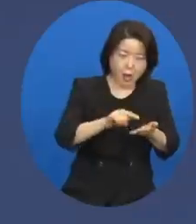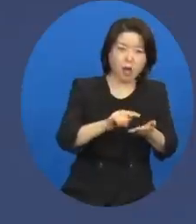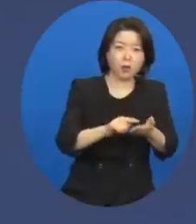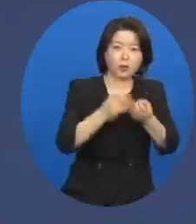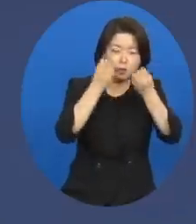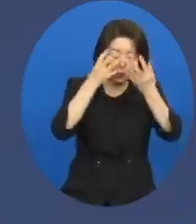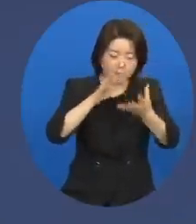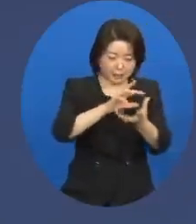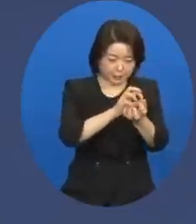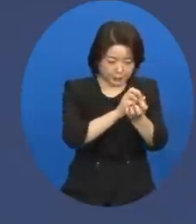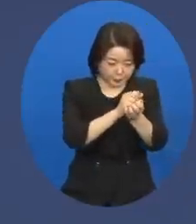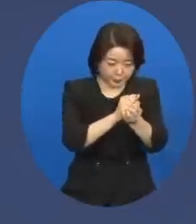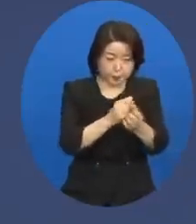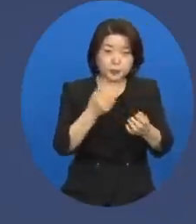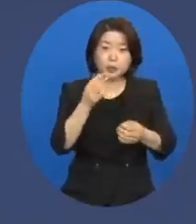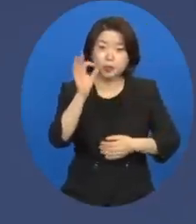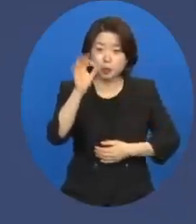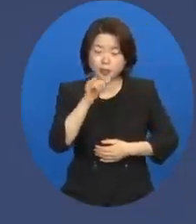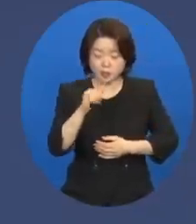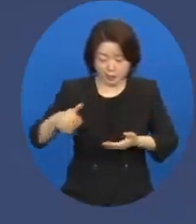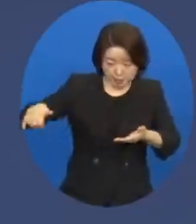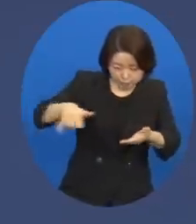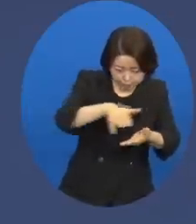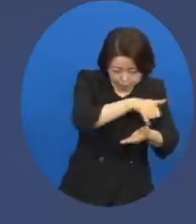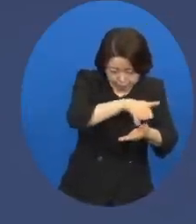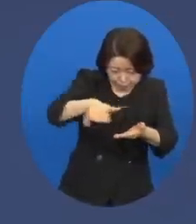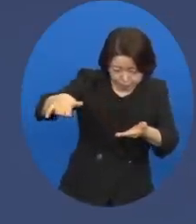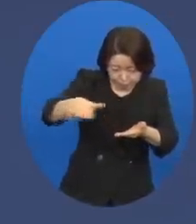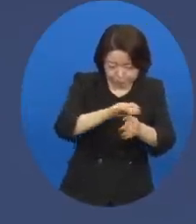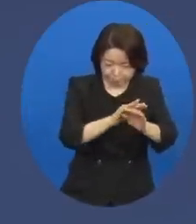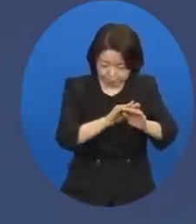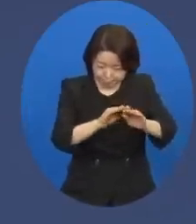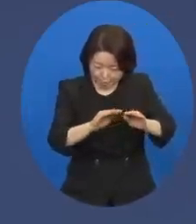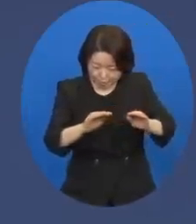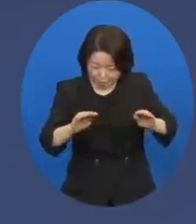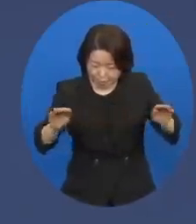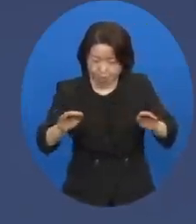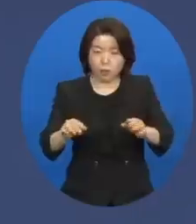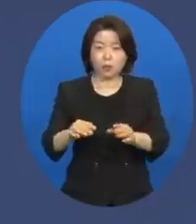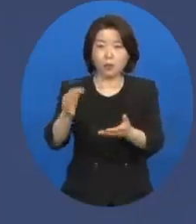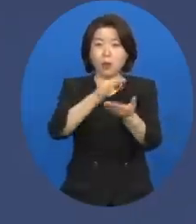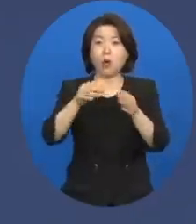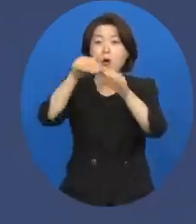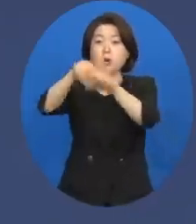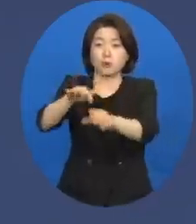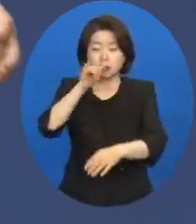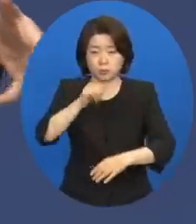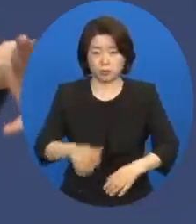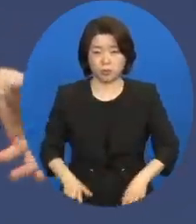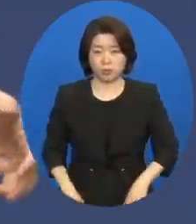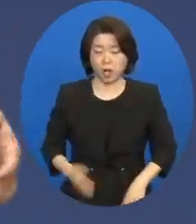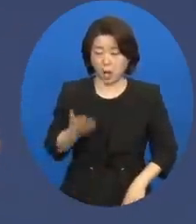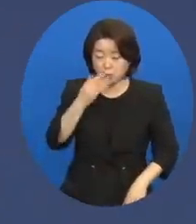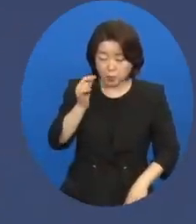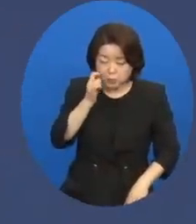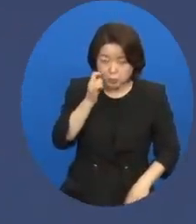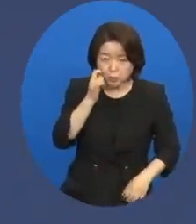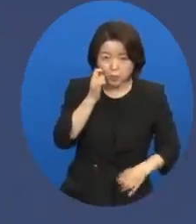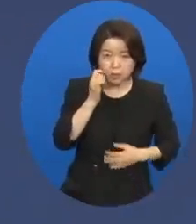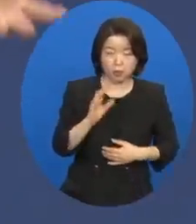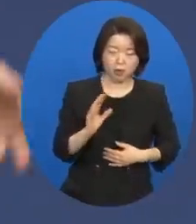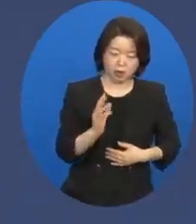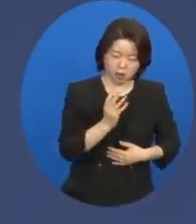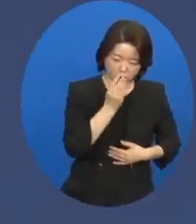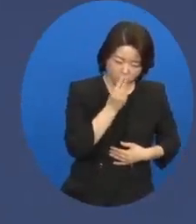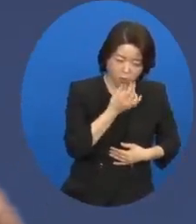막 구겨진 종이돈이 있으면 지폐를 다리미로 다 다렸어요. 그 못 먹으면서 성미를 떠다가